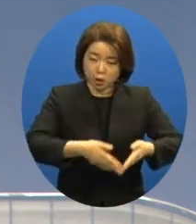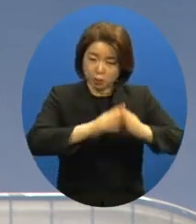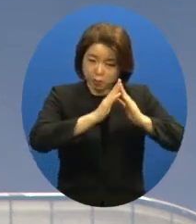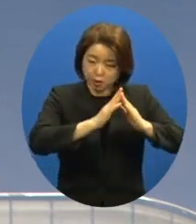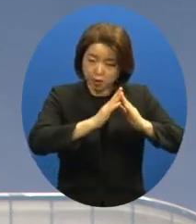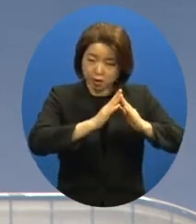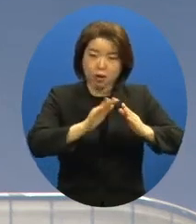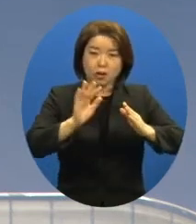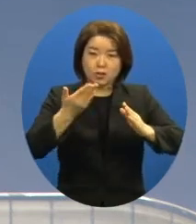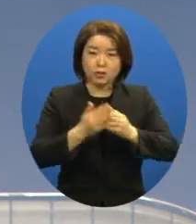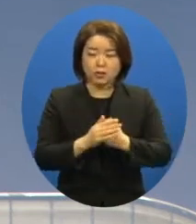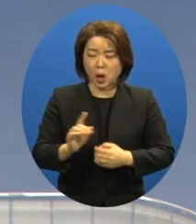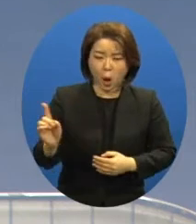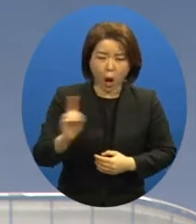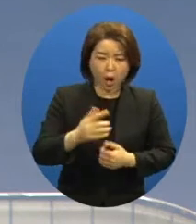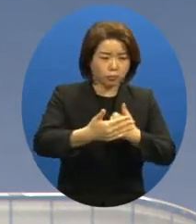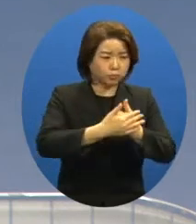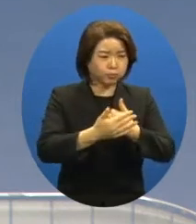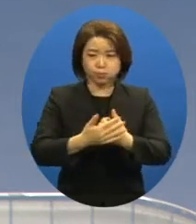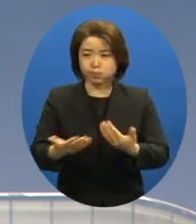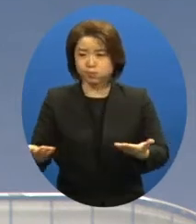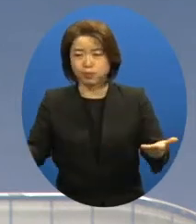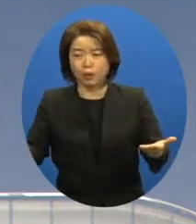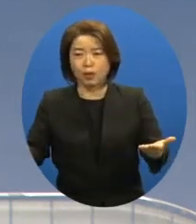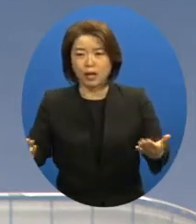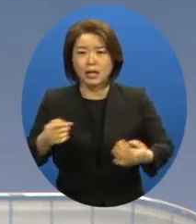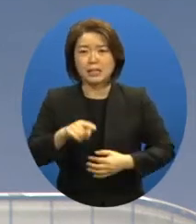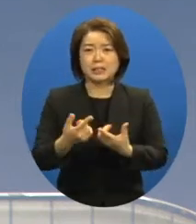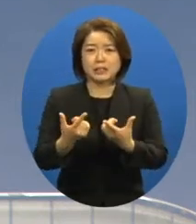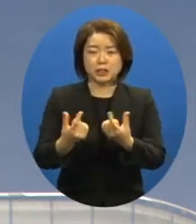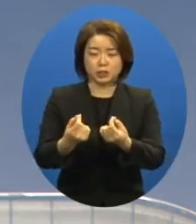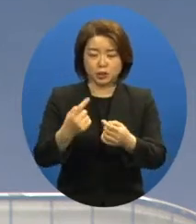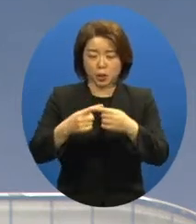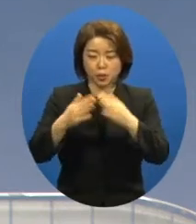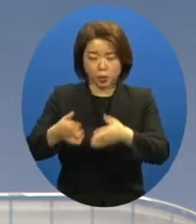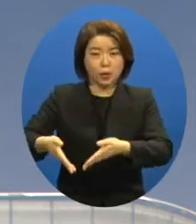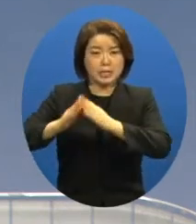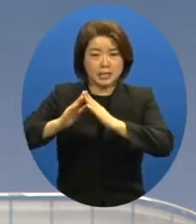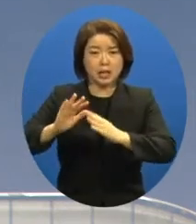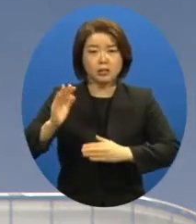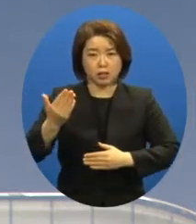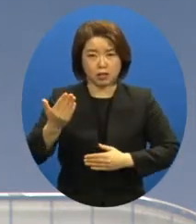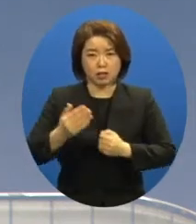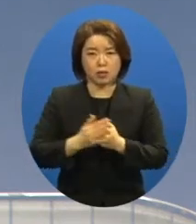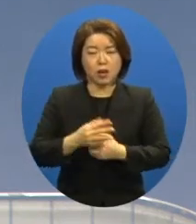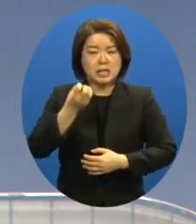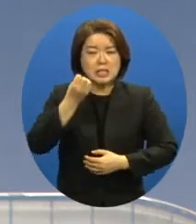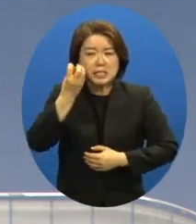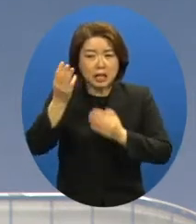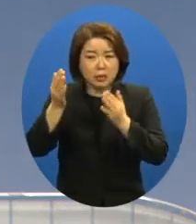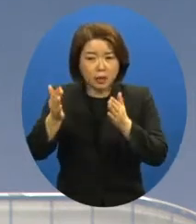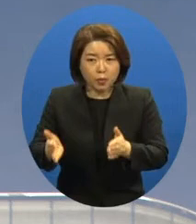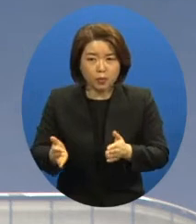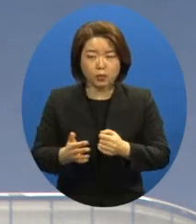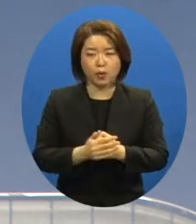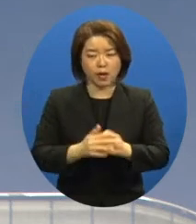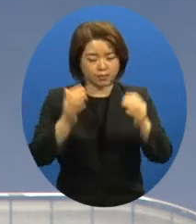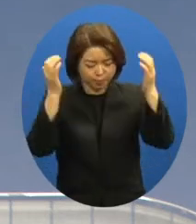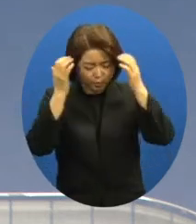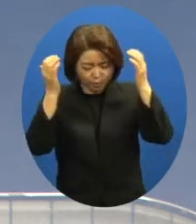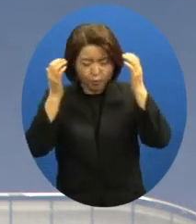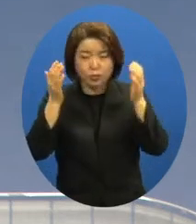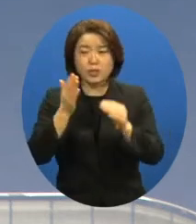되는데 아무런 도움도 없이 그렇게 교회를 세워야만 하게 되었습니다. 3개월 동안을 고생을